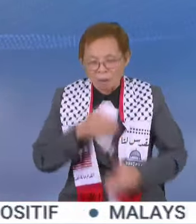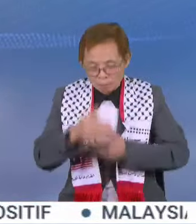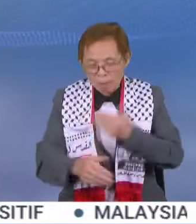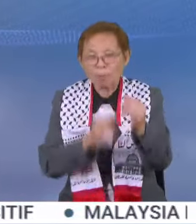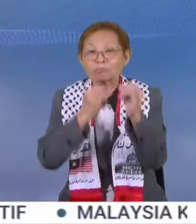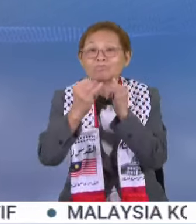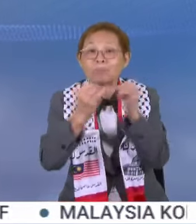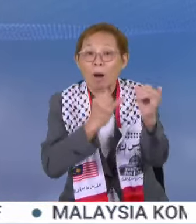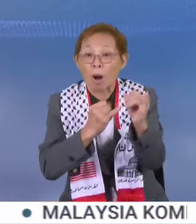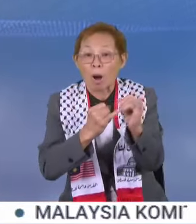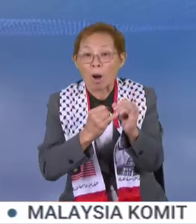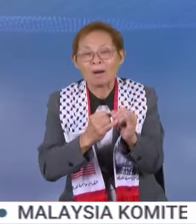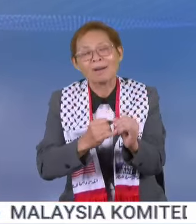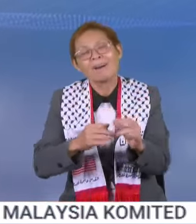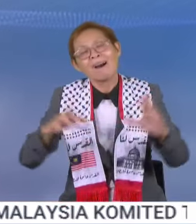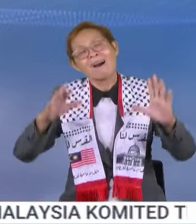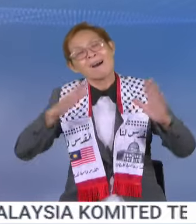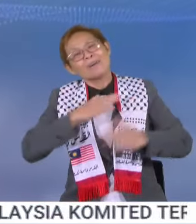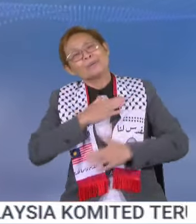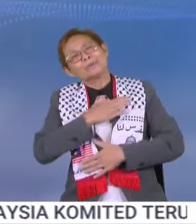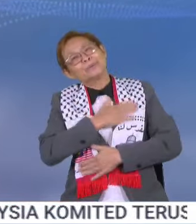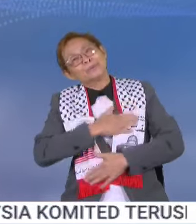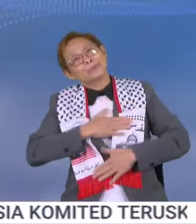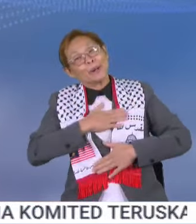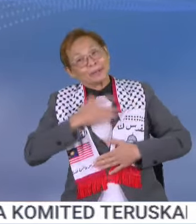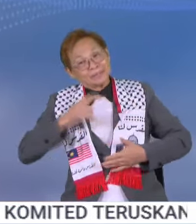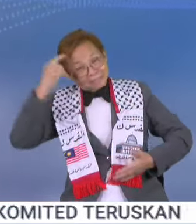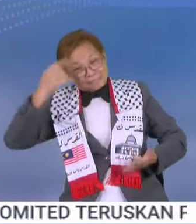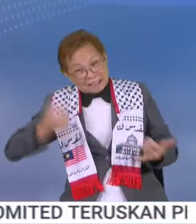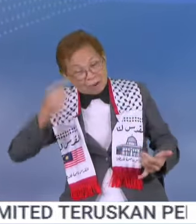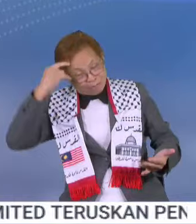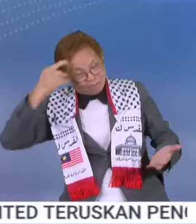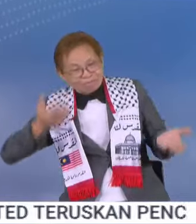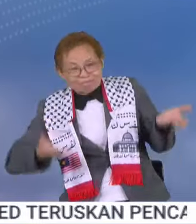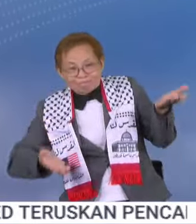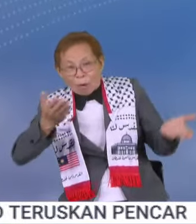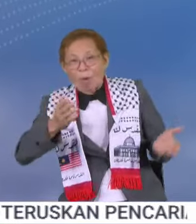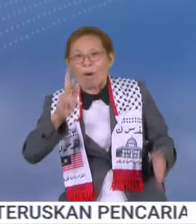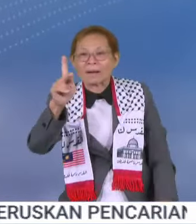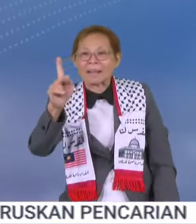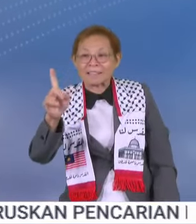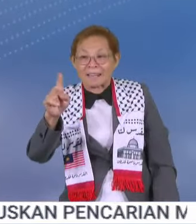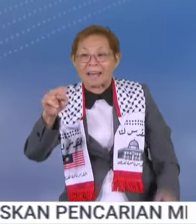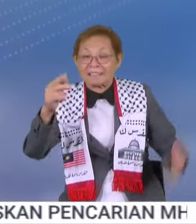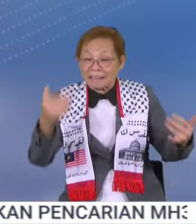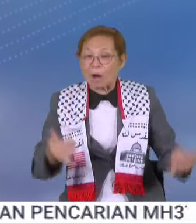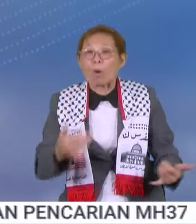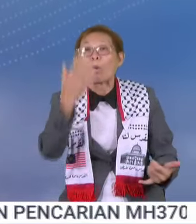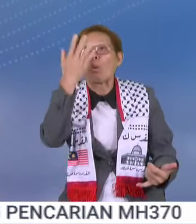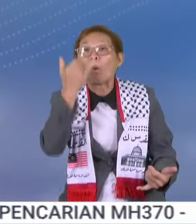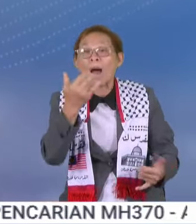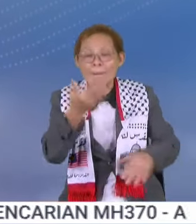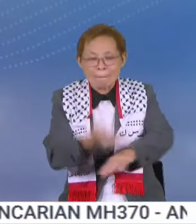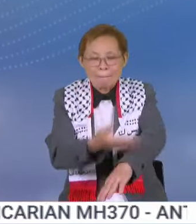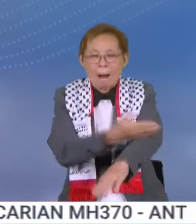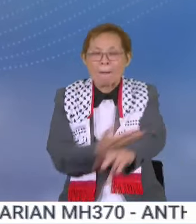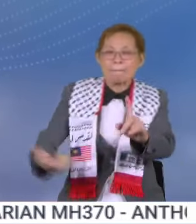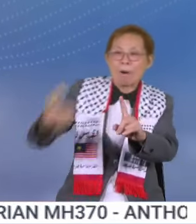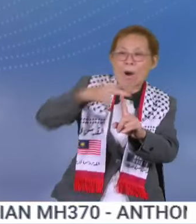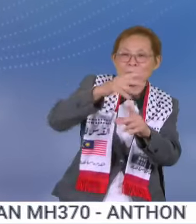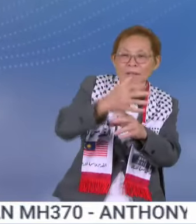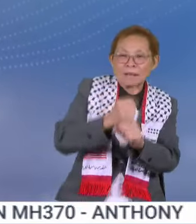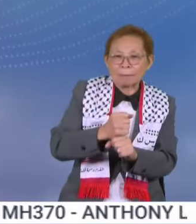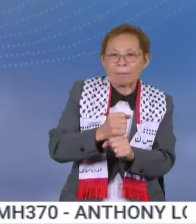Proses temuduga yang lebih santai antara yang sedang dipertimbang Kementerian Dalam Negeri KDN bagi menambah baik permohonan